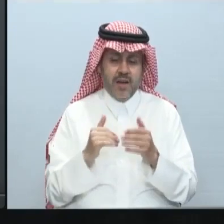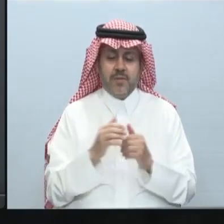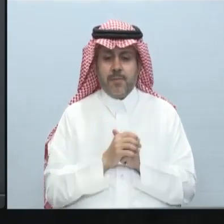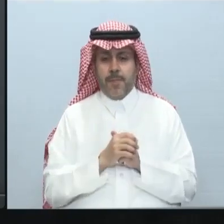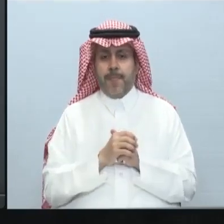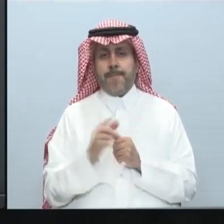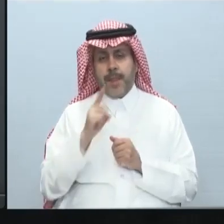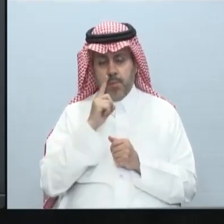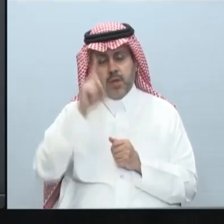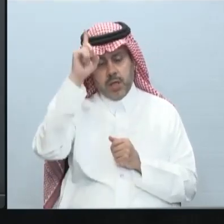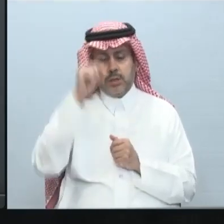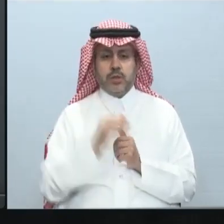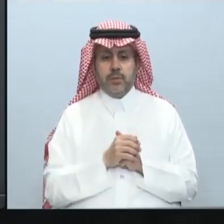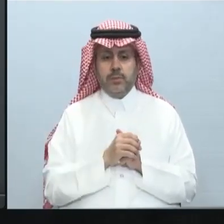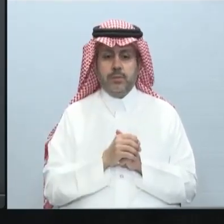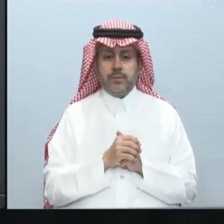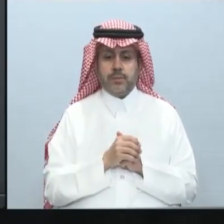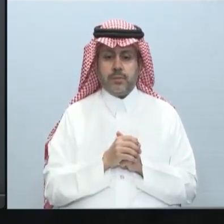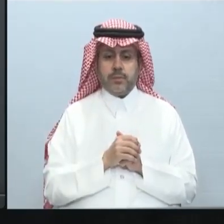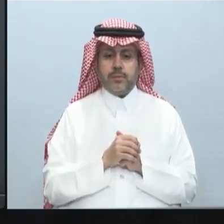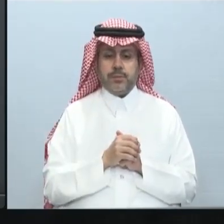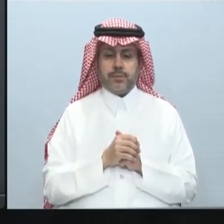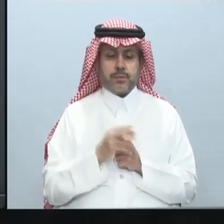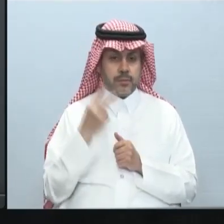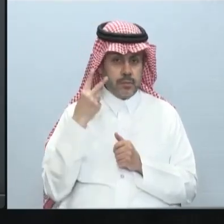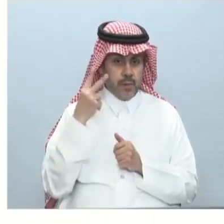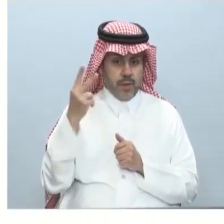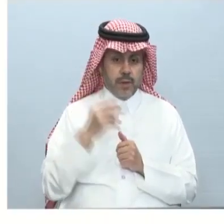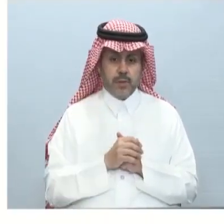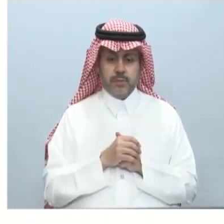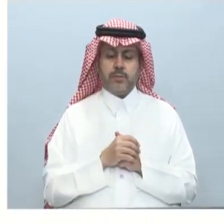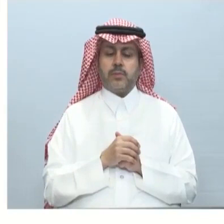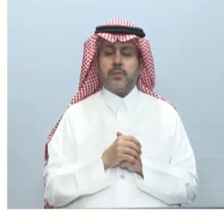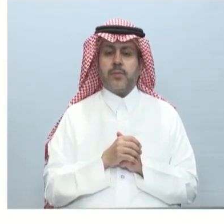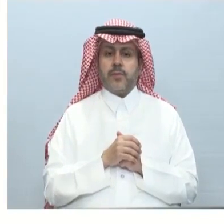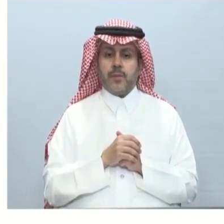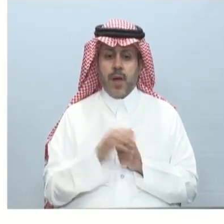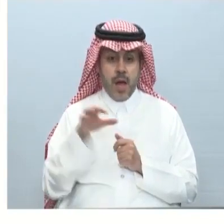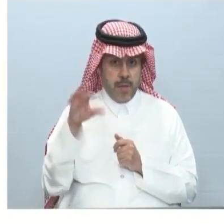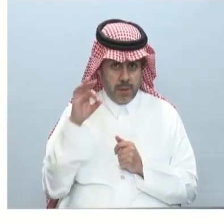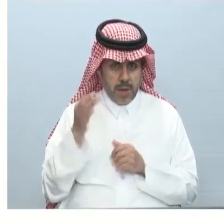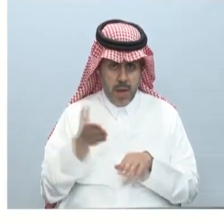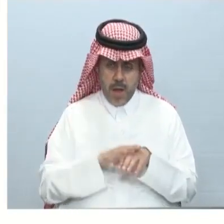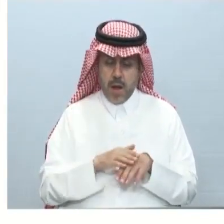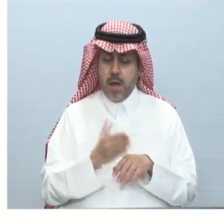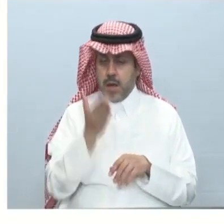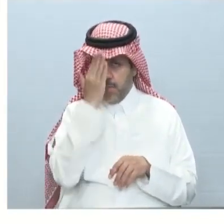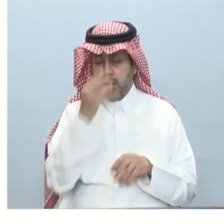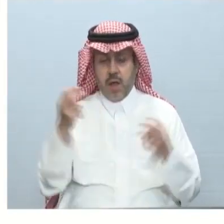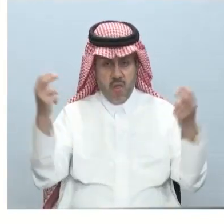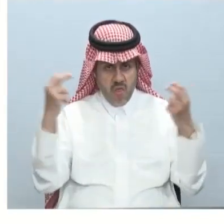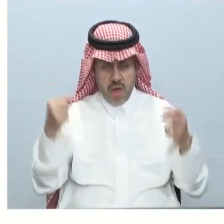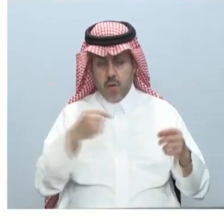الله سبحانه وتعالى الامر الثاني في مدخلنا لهذا الدرس امثله على العبادات الظاهره